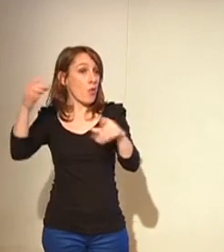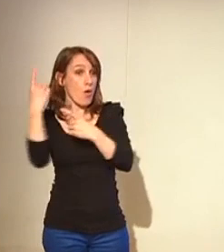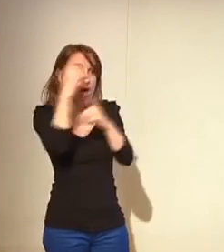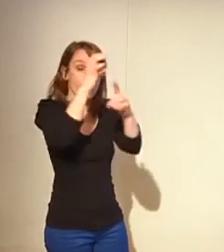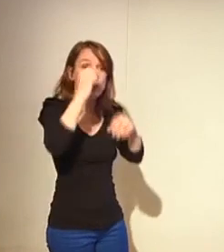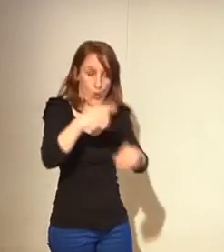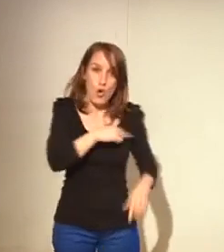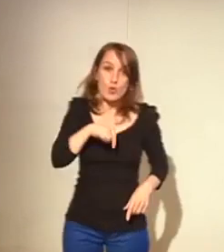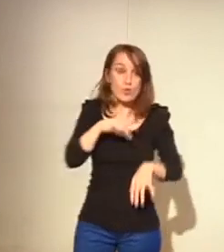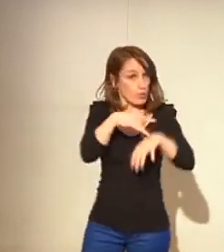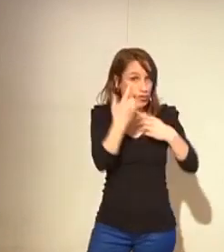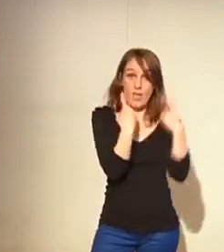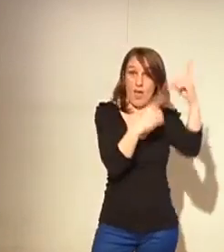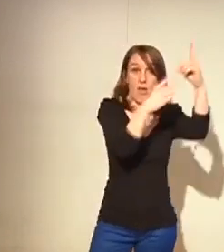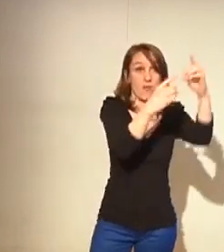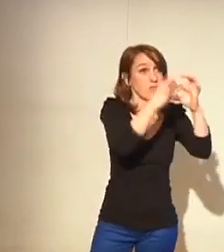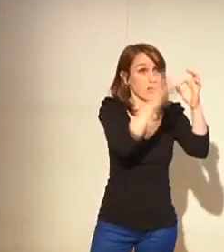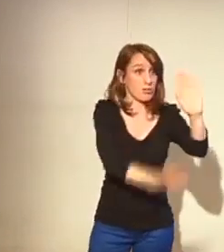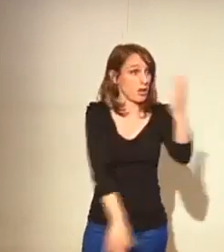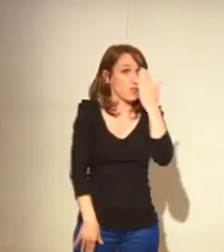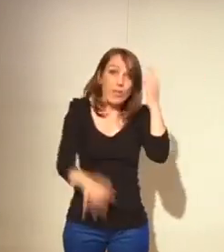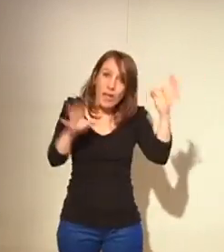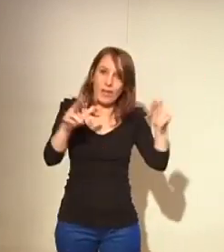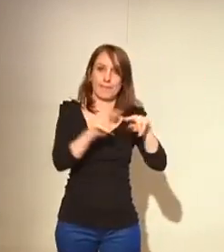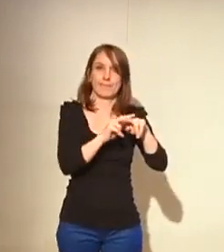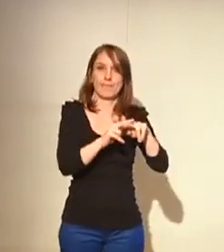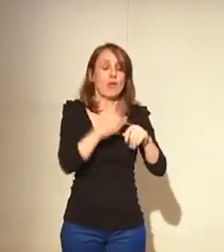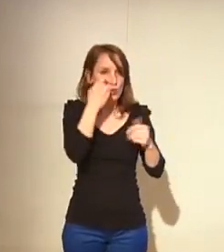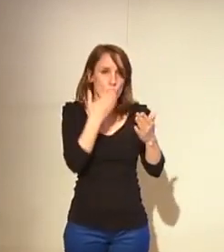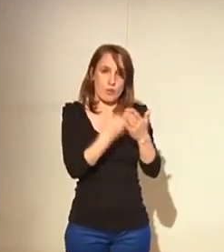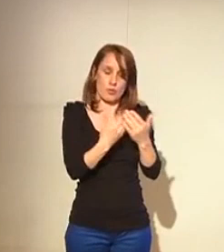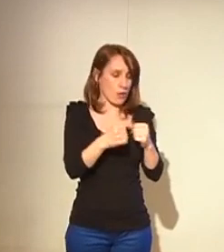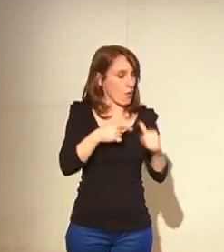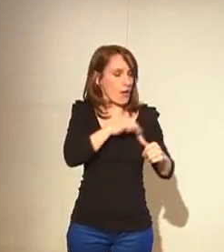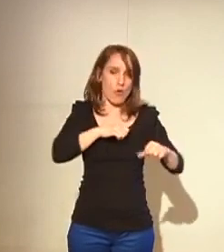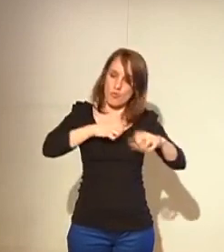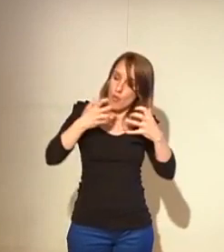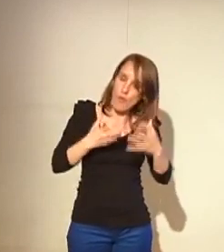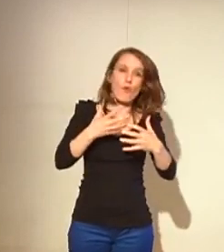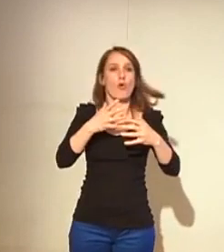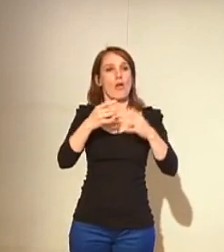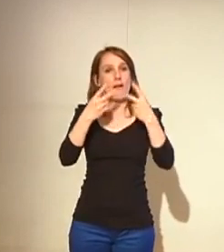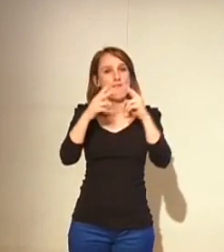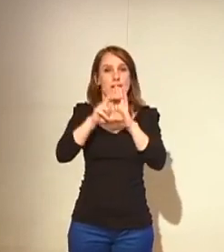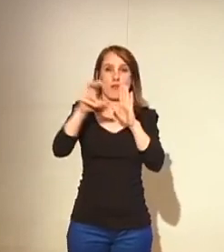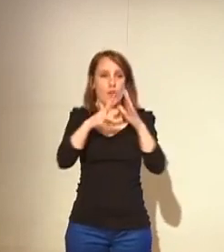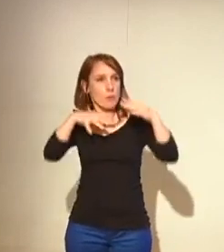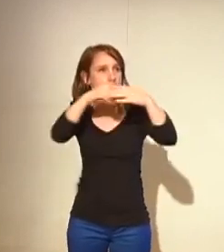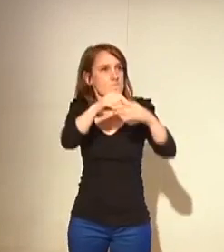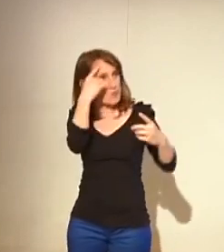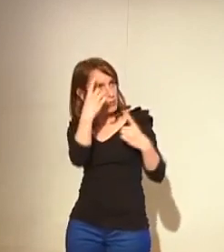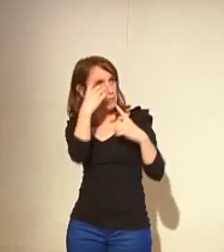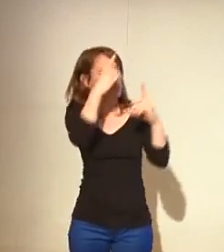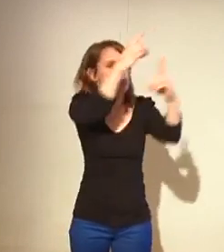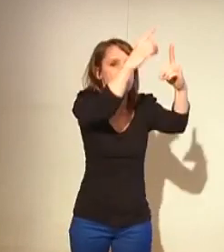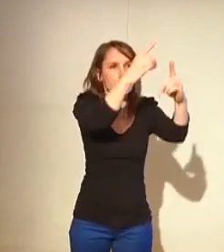nous concerne et nous ne les obtenons pas donc nous nous allons utiliser cette nouvelle possibilité d'action pour aller directement devant la Transalpine et demander